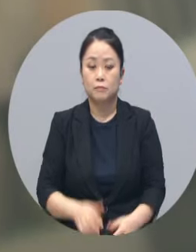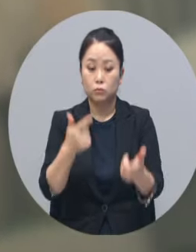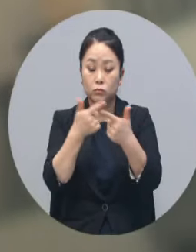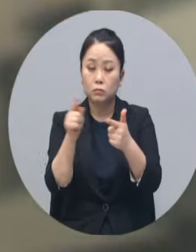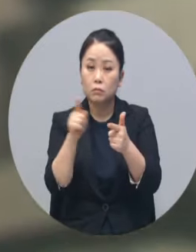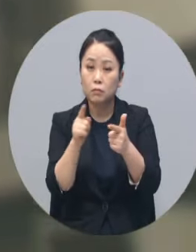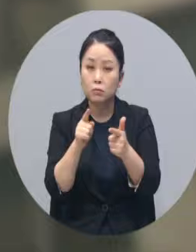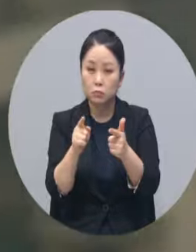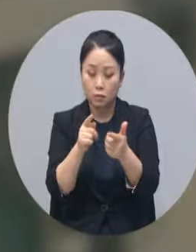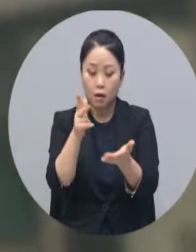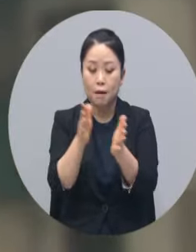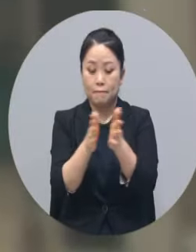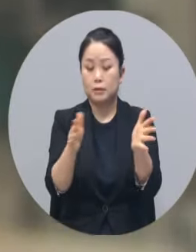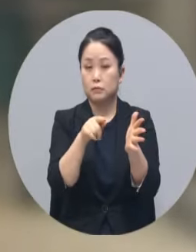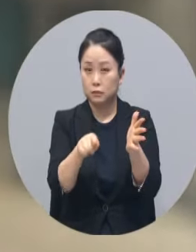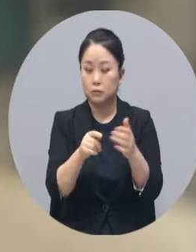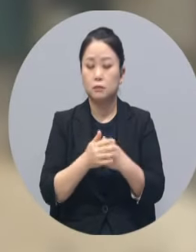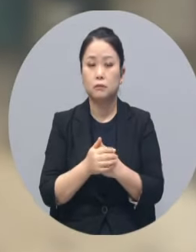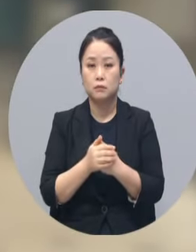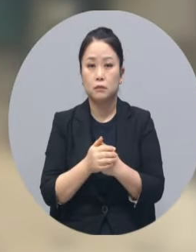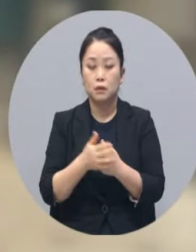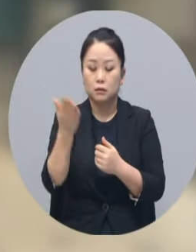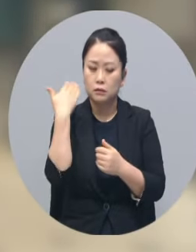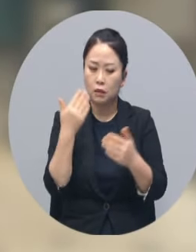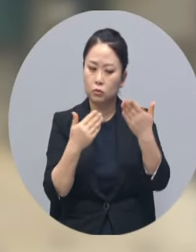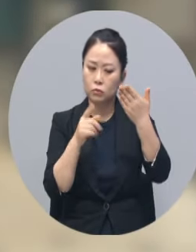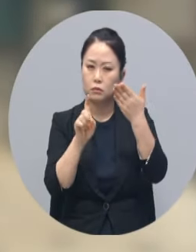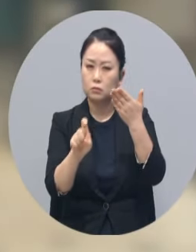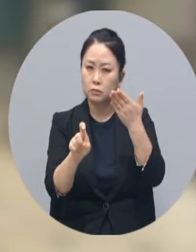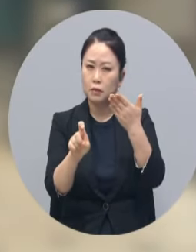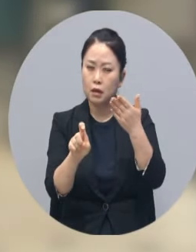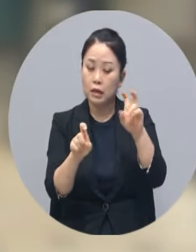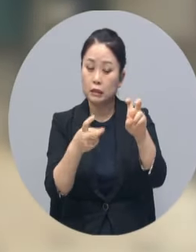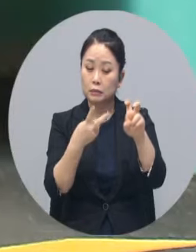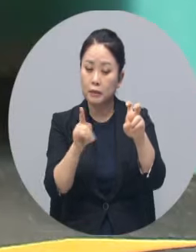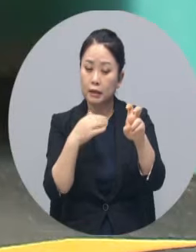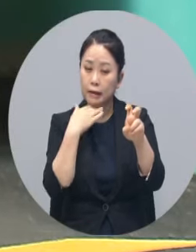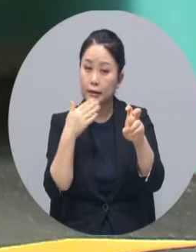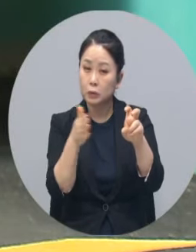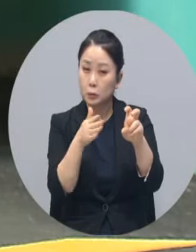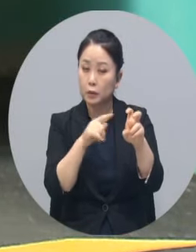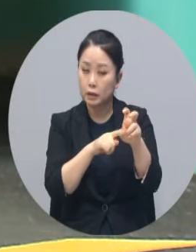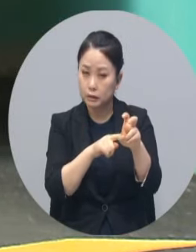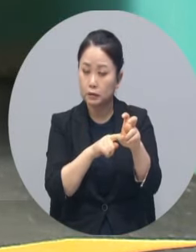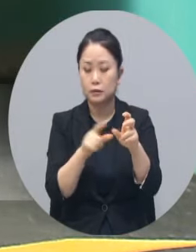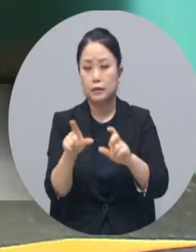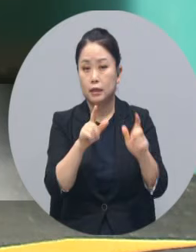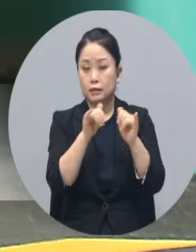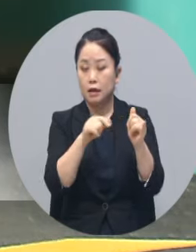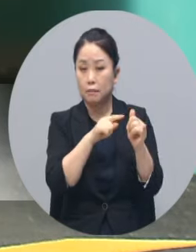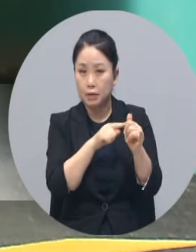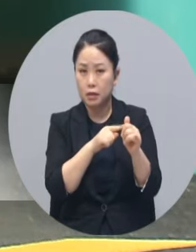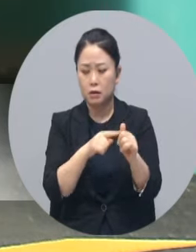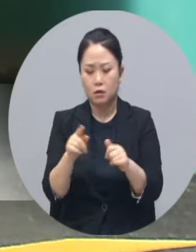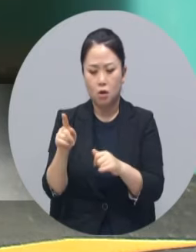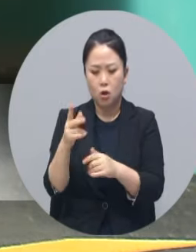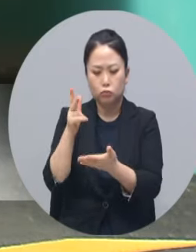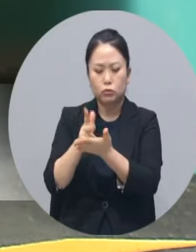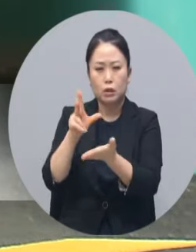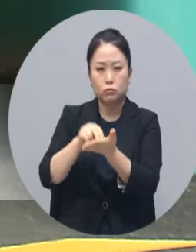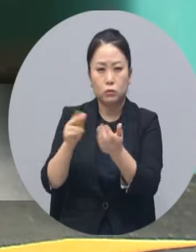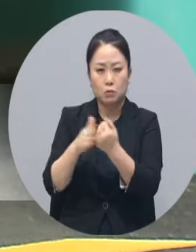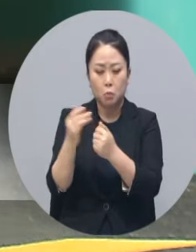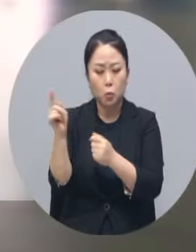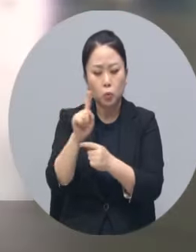부산의 한 주상복합 아파트. 지난 10일 20대 오피스텔 입주민이 주차 문제로 한 여성과 다툼을